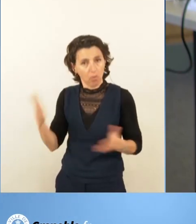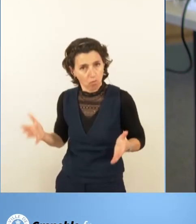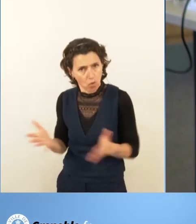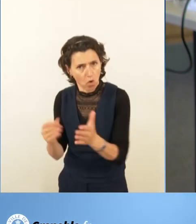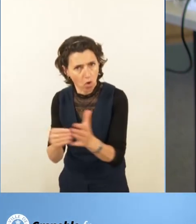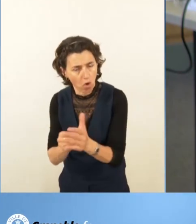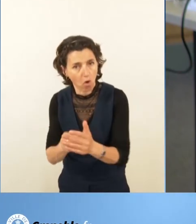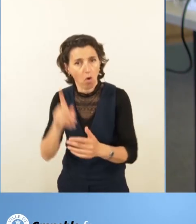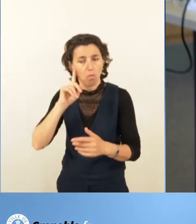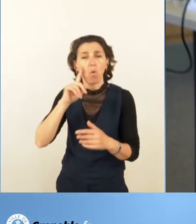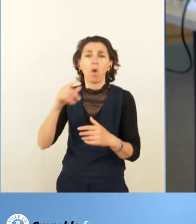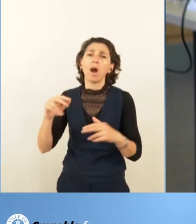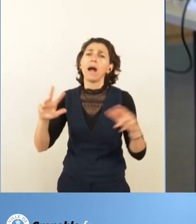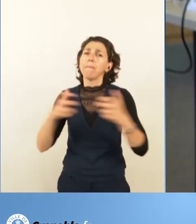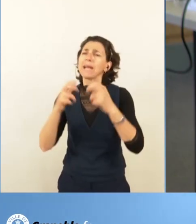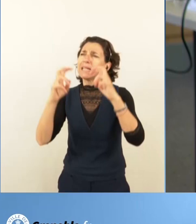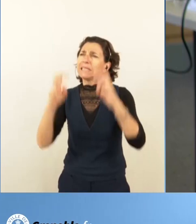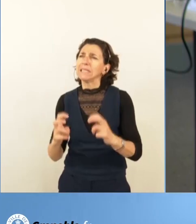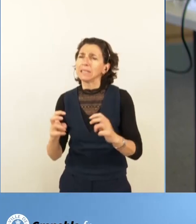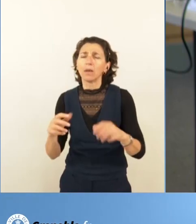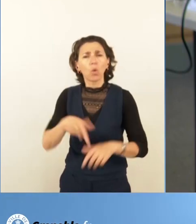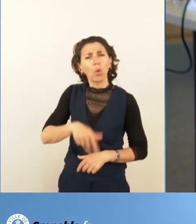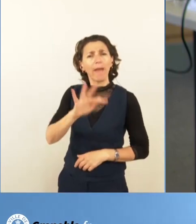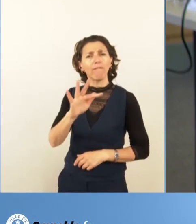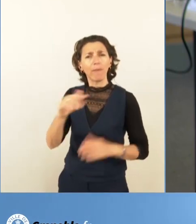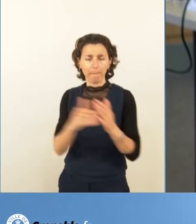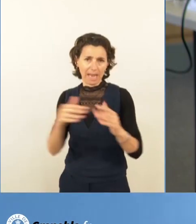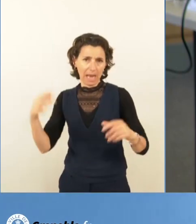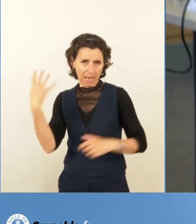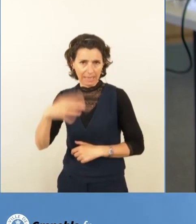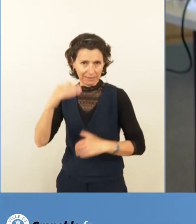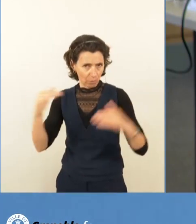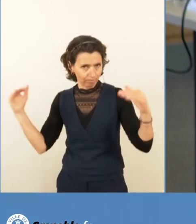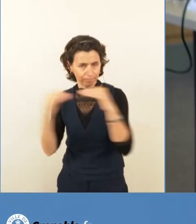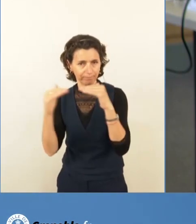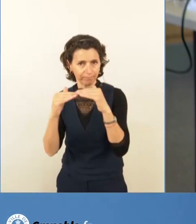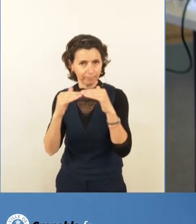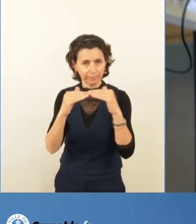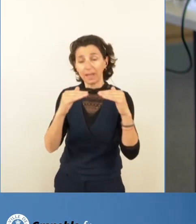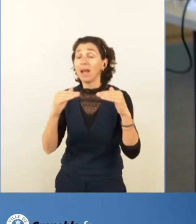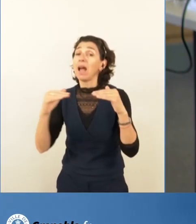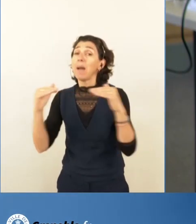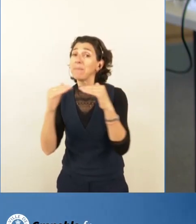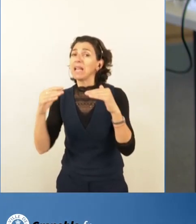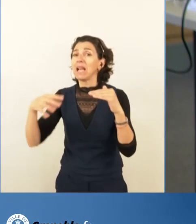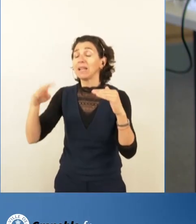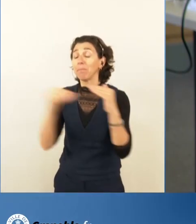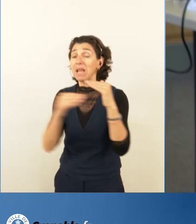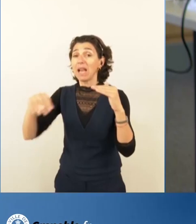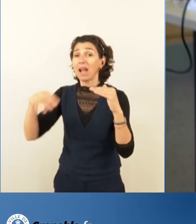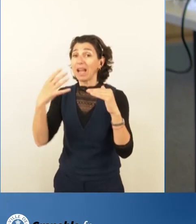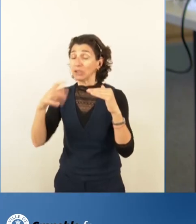baisse des tarifs jusqu'au quotient familial 1400 et une légère hausse de la tarification à partir du quotient familial 1401